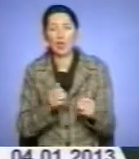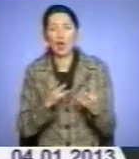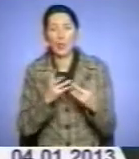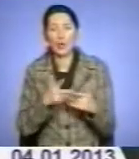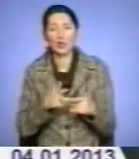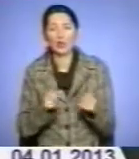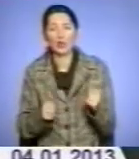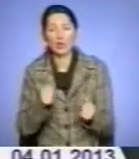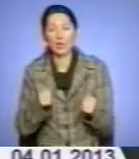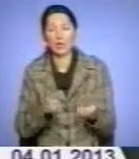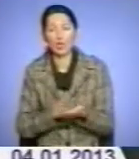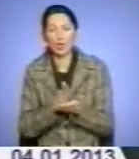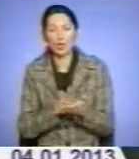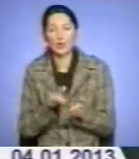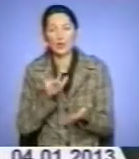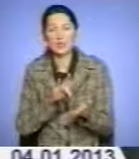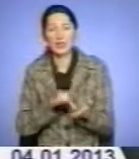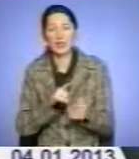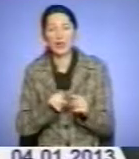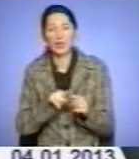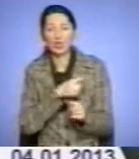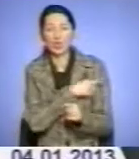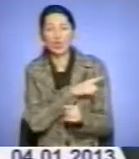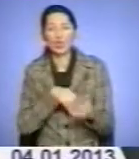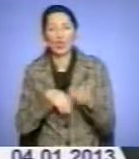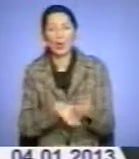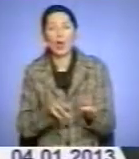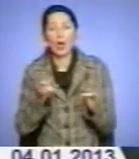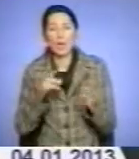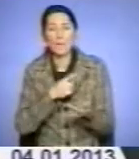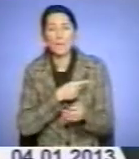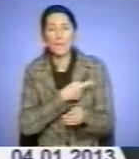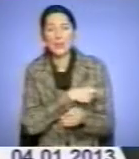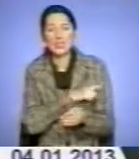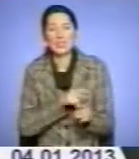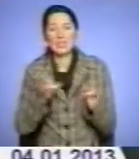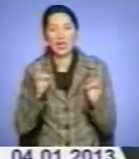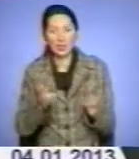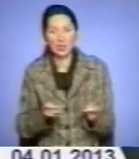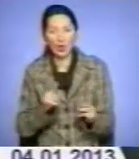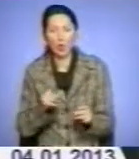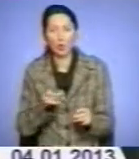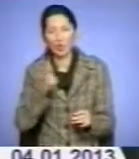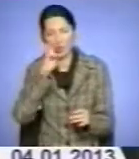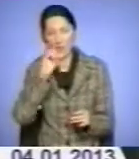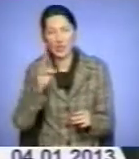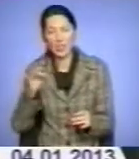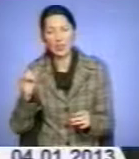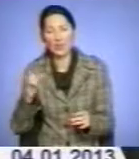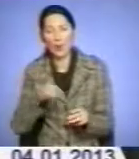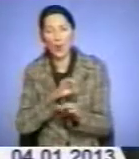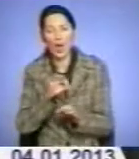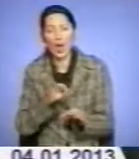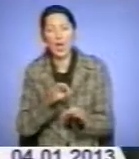служб, центрів екстреної медичної допомоги та медицини катастроф. Тому що Держінвестпроект у 2012 році не